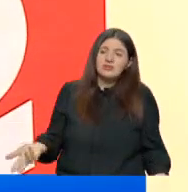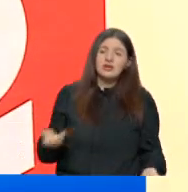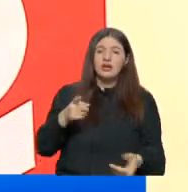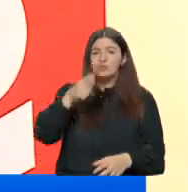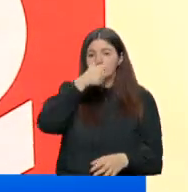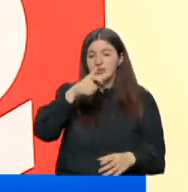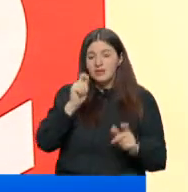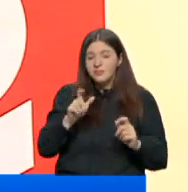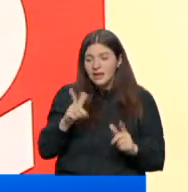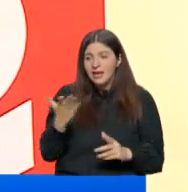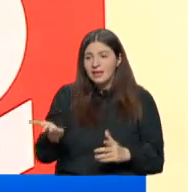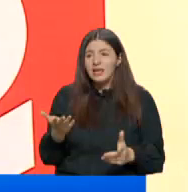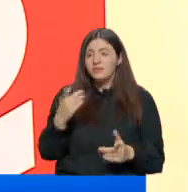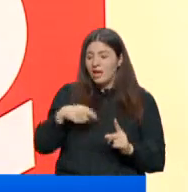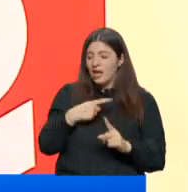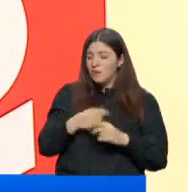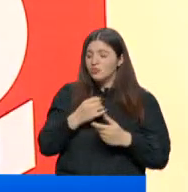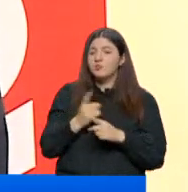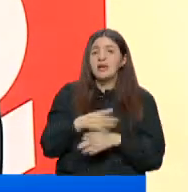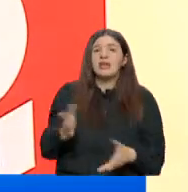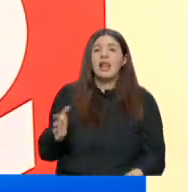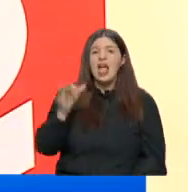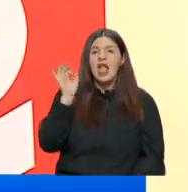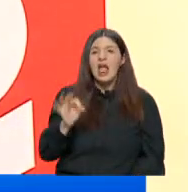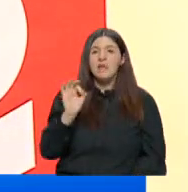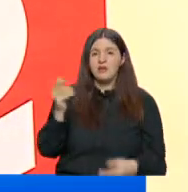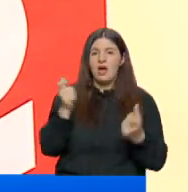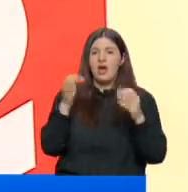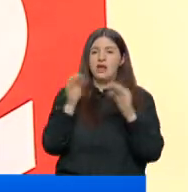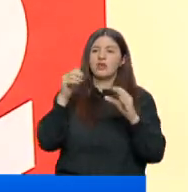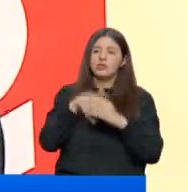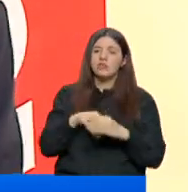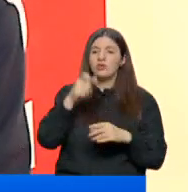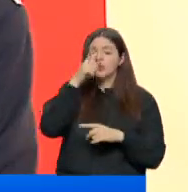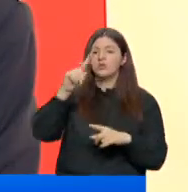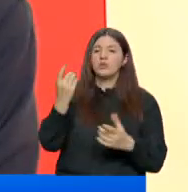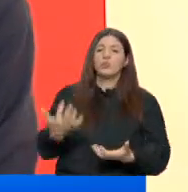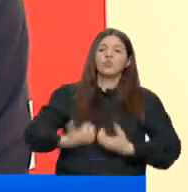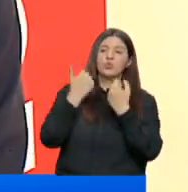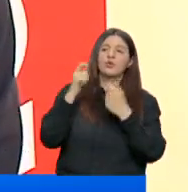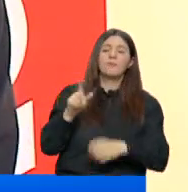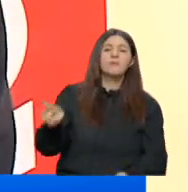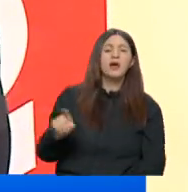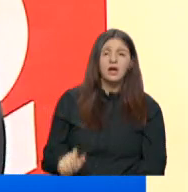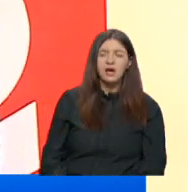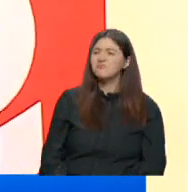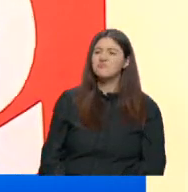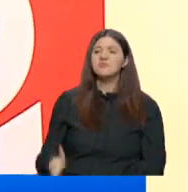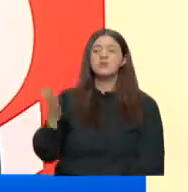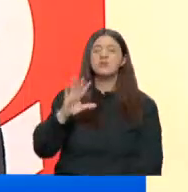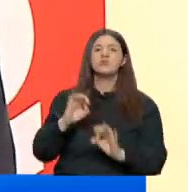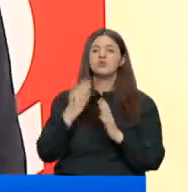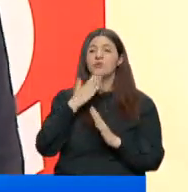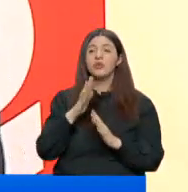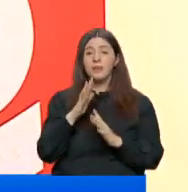Türkiye'de yapılması gereken şey bir ek bütçe falan değil. Derhal bir erken seçime gitmek ve Türkiye'yi bu iktidardan kurtarmaktır. Başka hiçbir çaresi yok. O